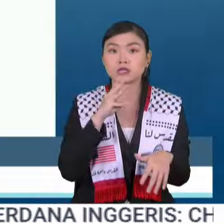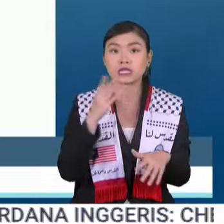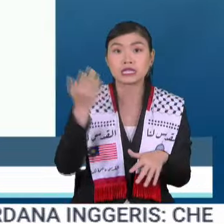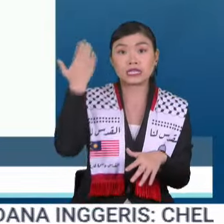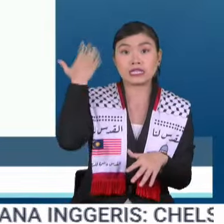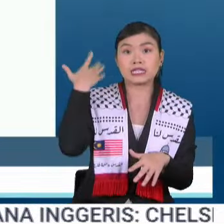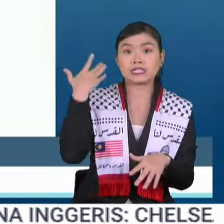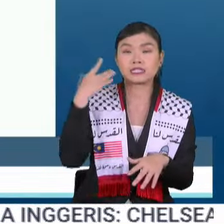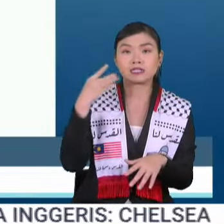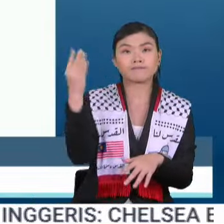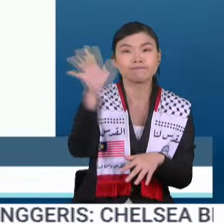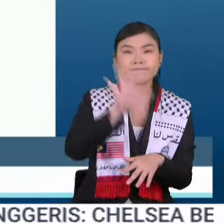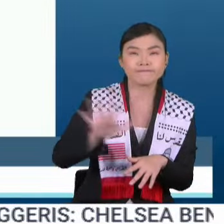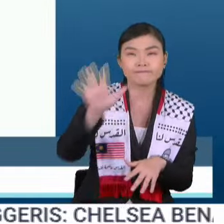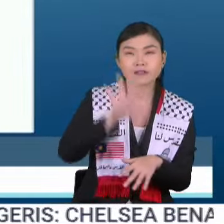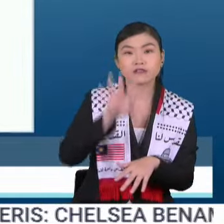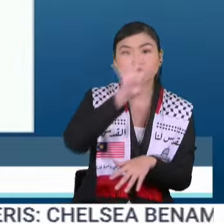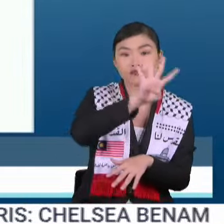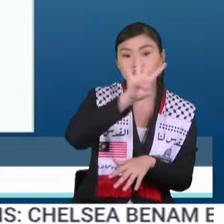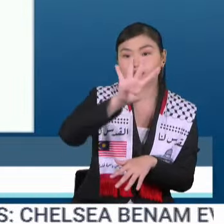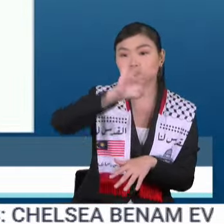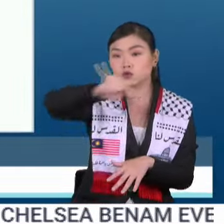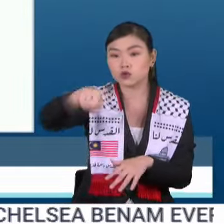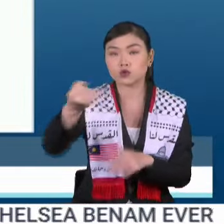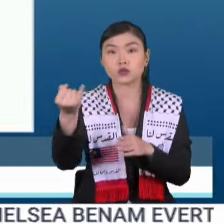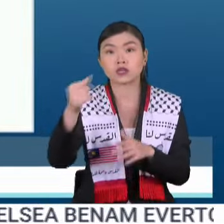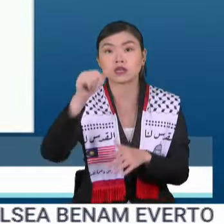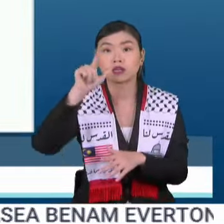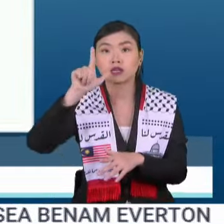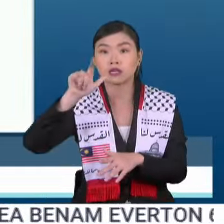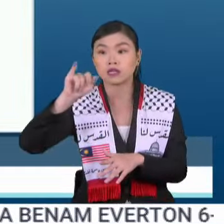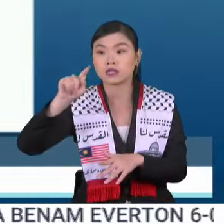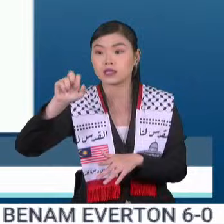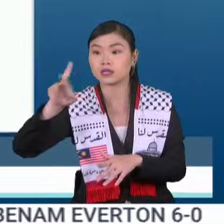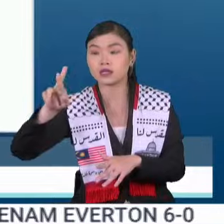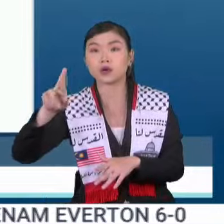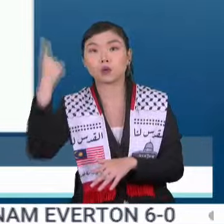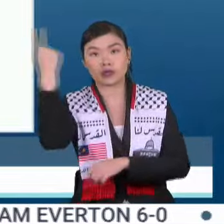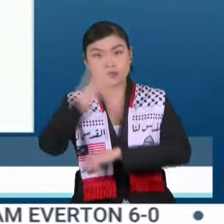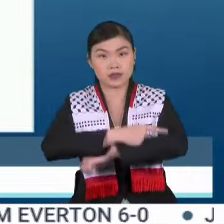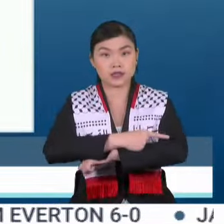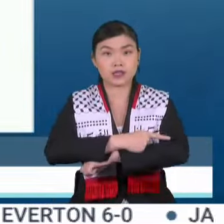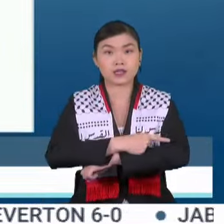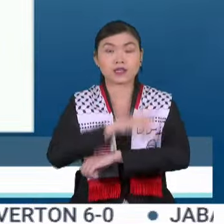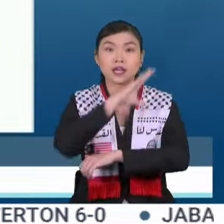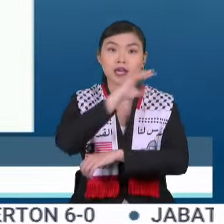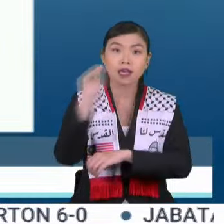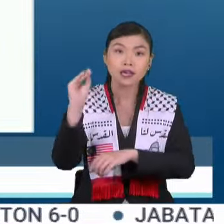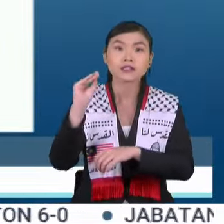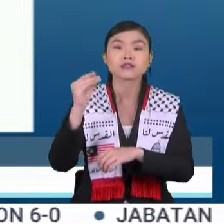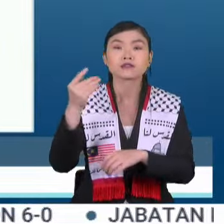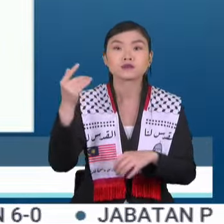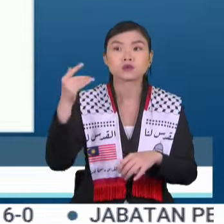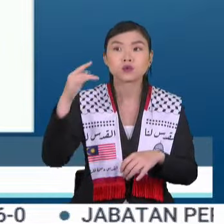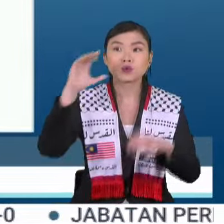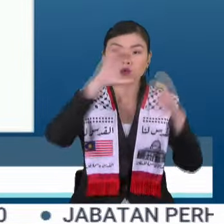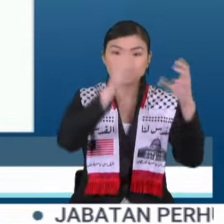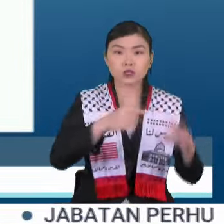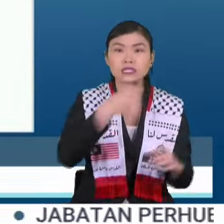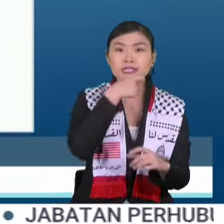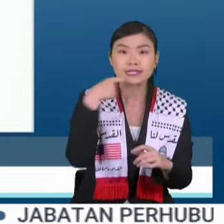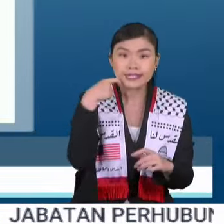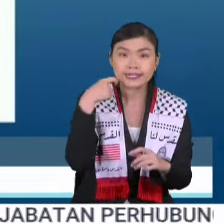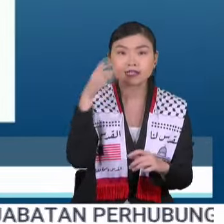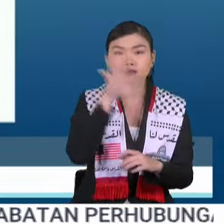biasa ialah 44 juta l sehari glh dan kawalan ketika cuaca kering ialah 22 glh